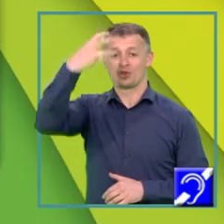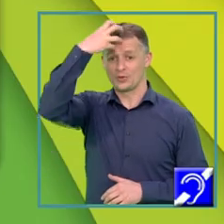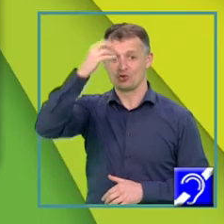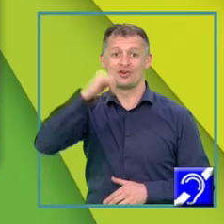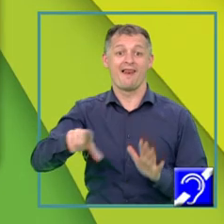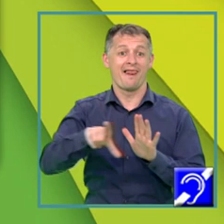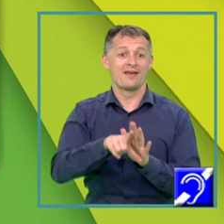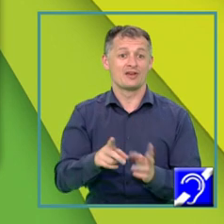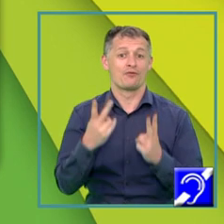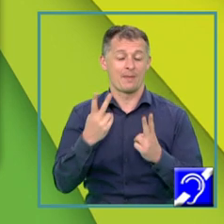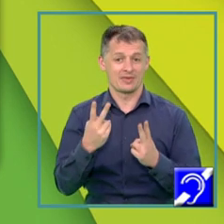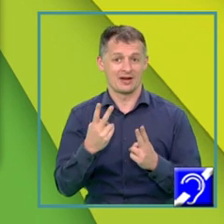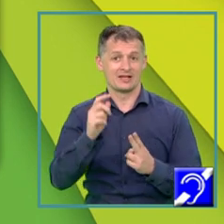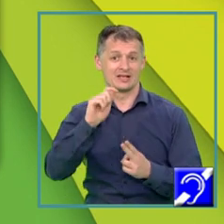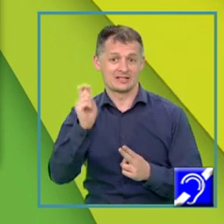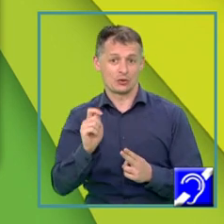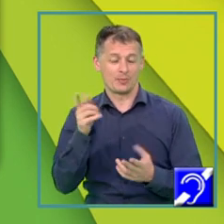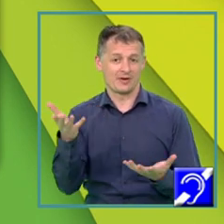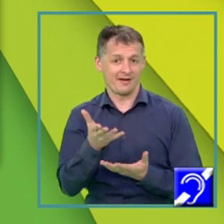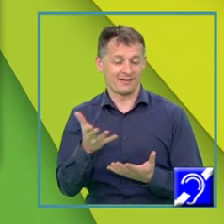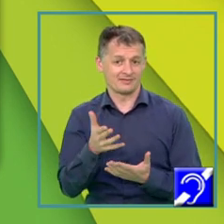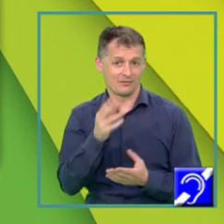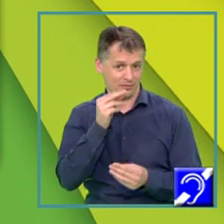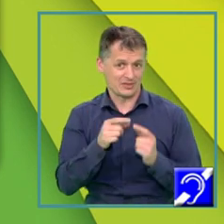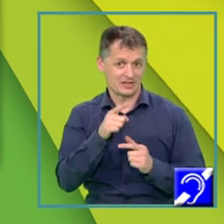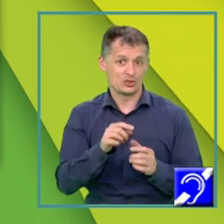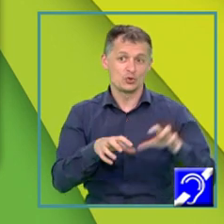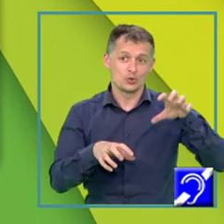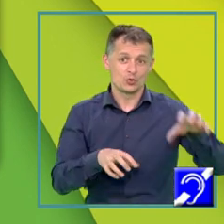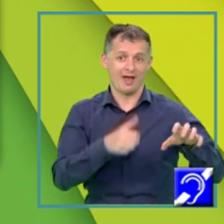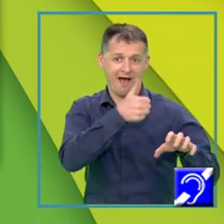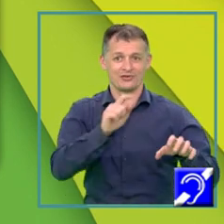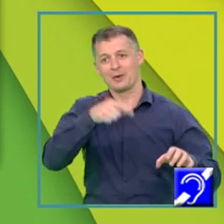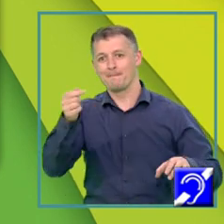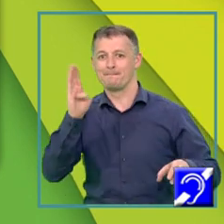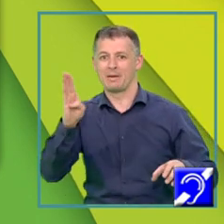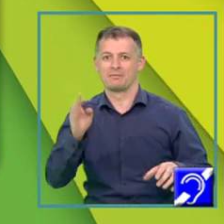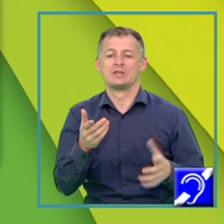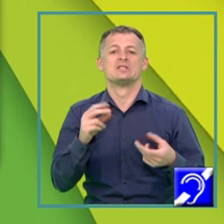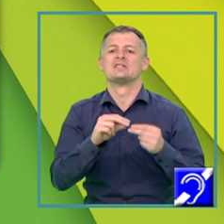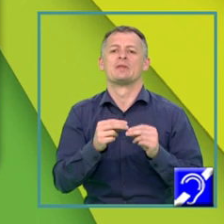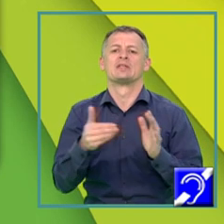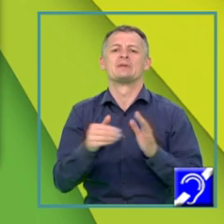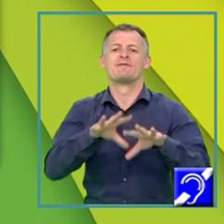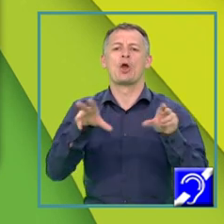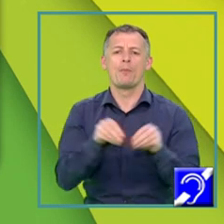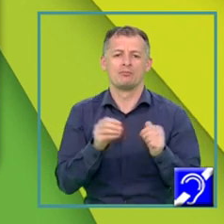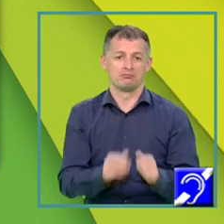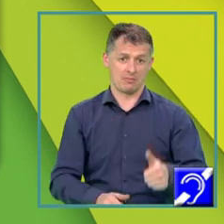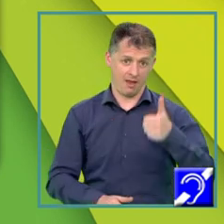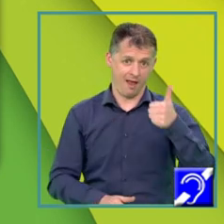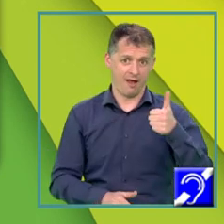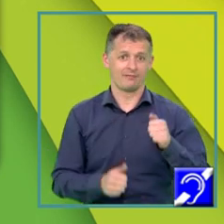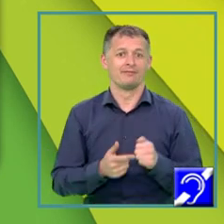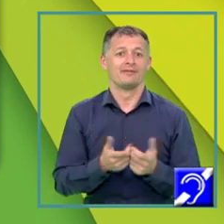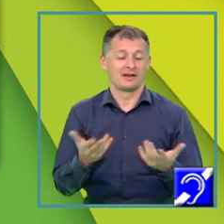statului român la care se referă, vă atrag atenția, atât sursa A cât și sursa B. Înseamnă că ele trebuie să fie comune. Sursa A, întâi, cea care